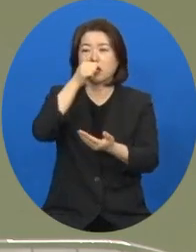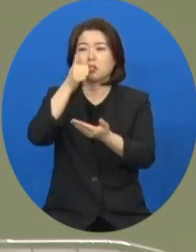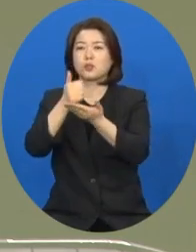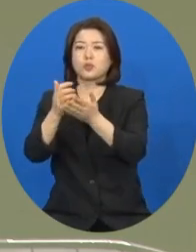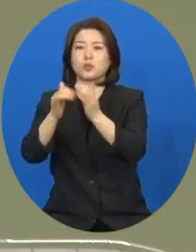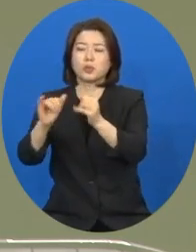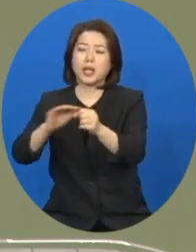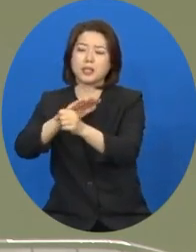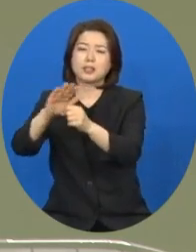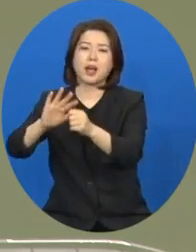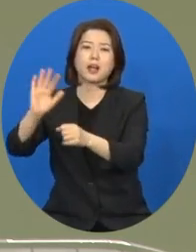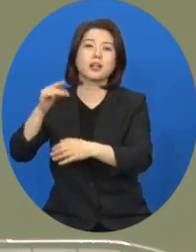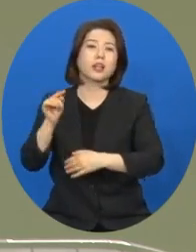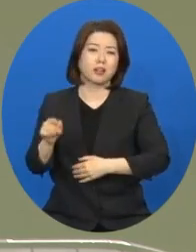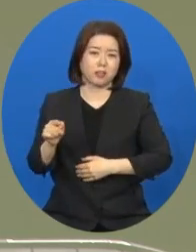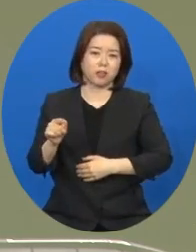거예요.